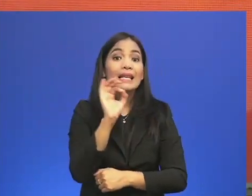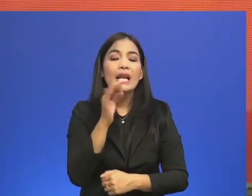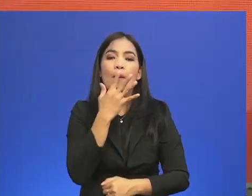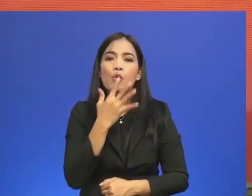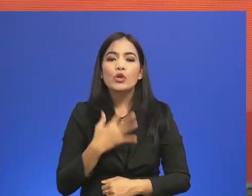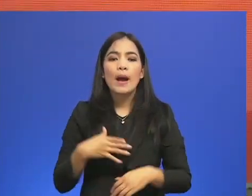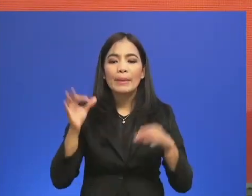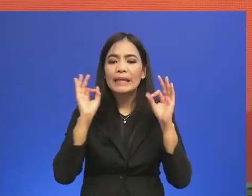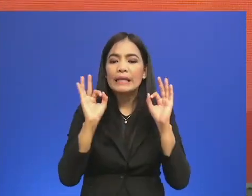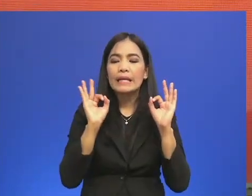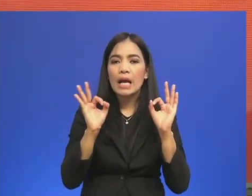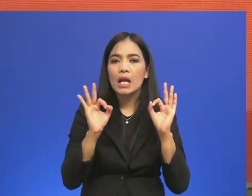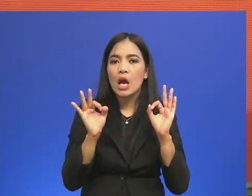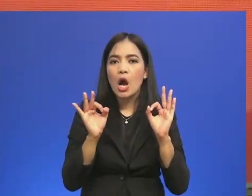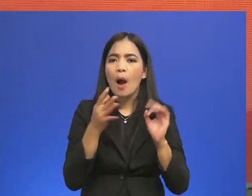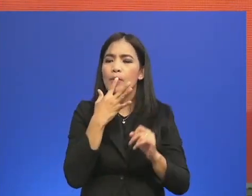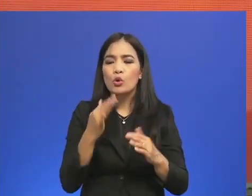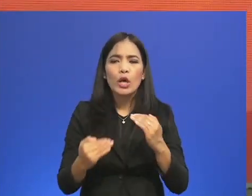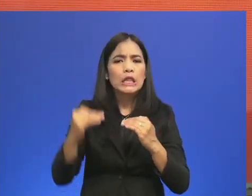pendidikan tinggi,